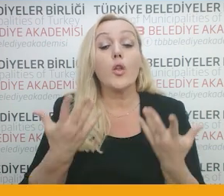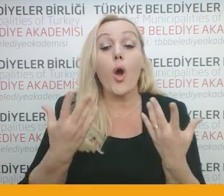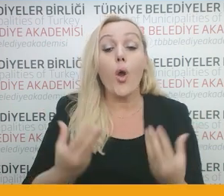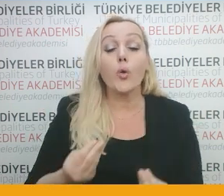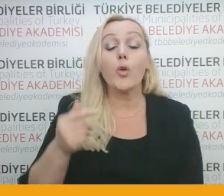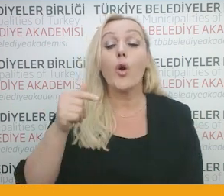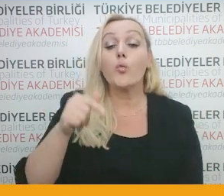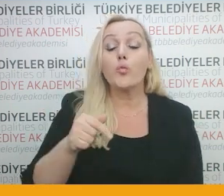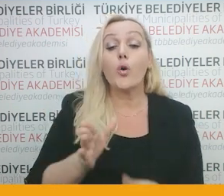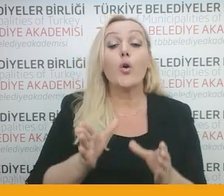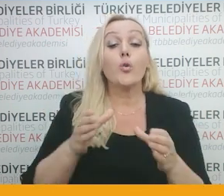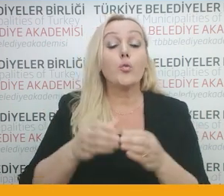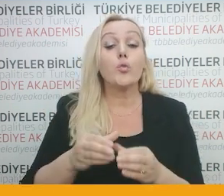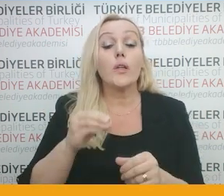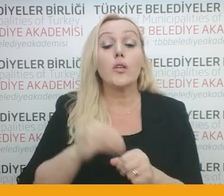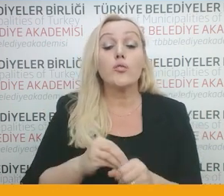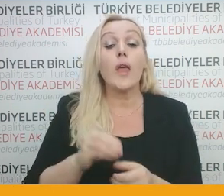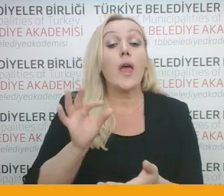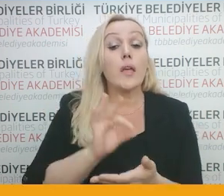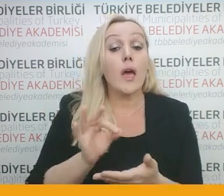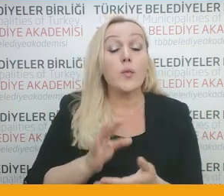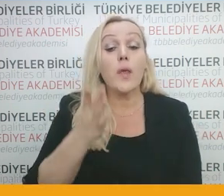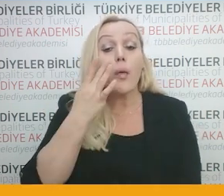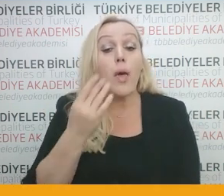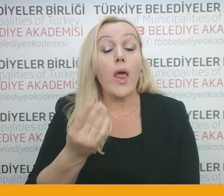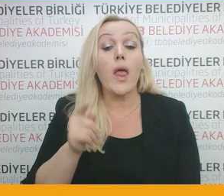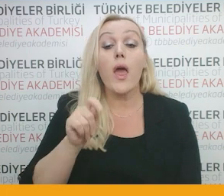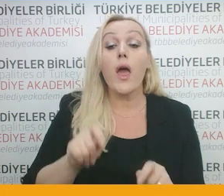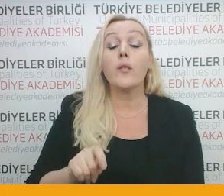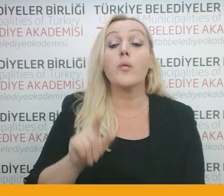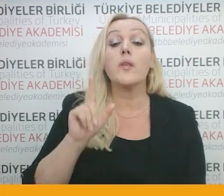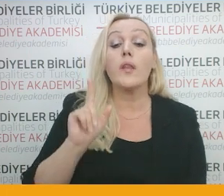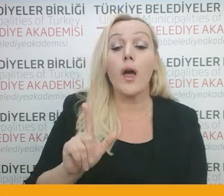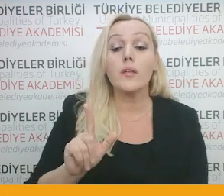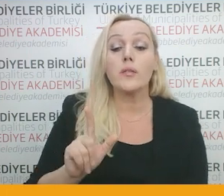bu sınıflandırmada ortaya koymamız gerekiyor.